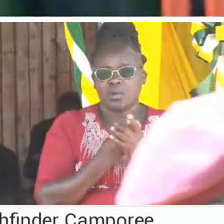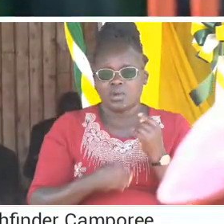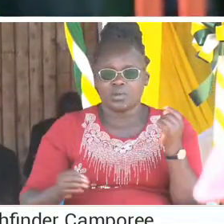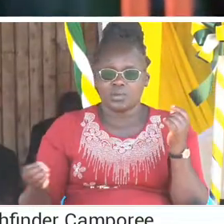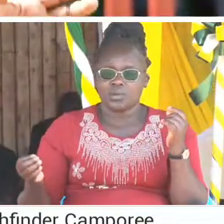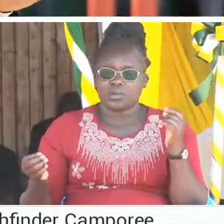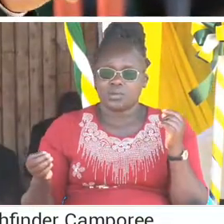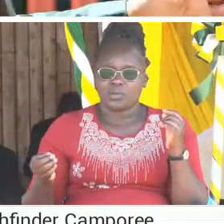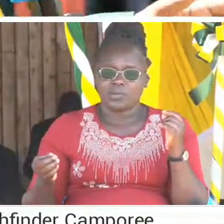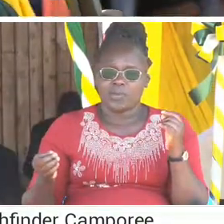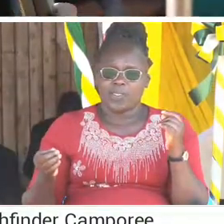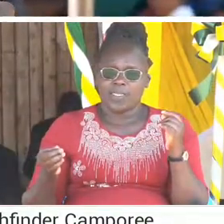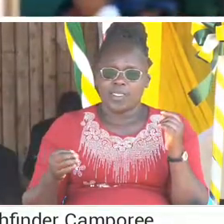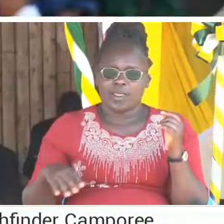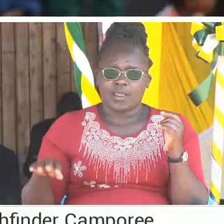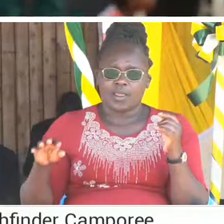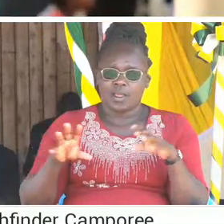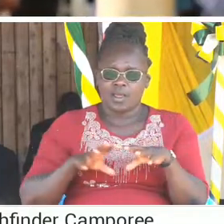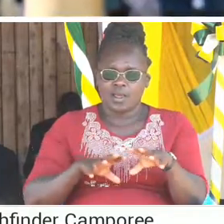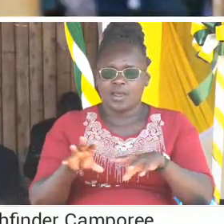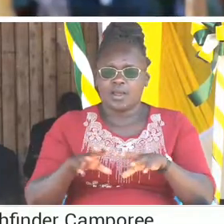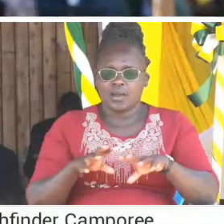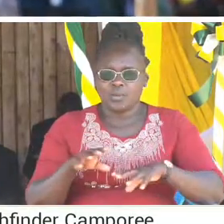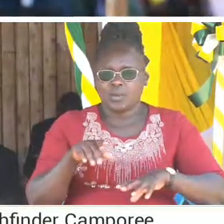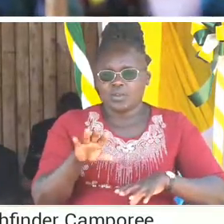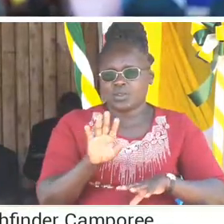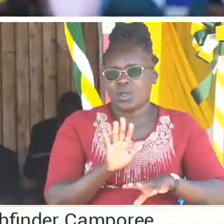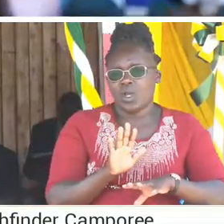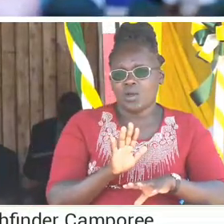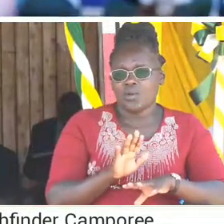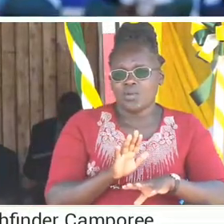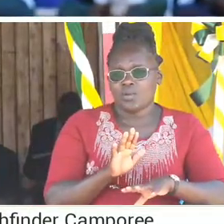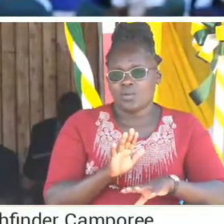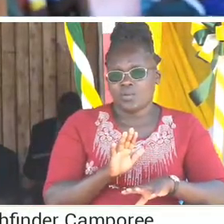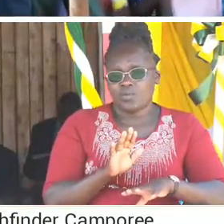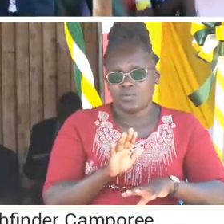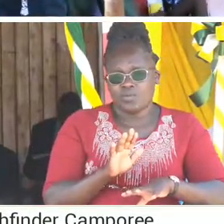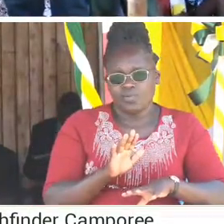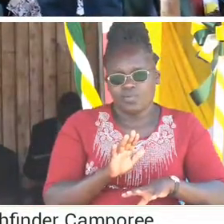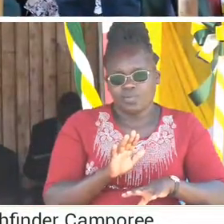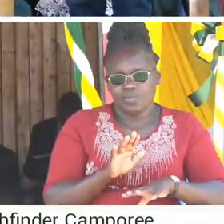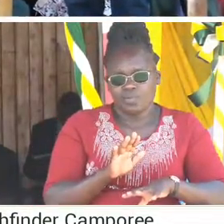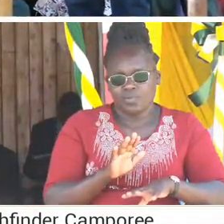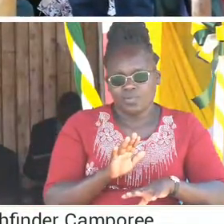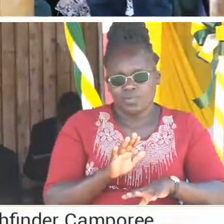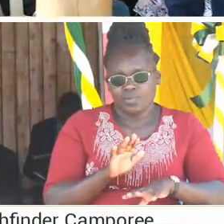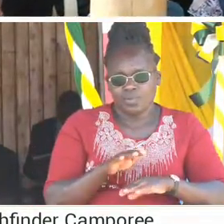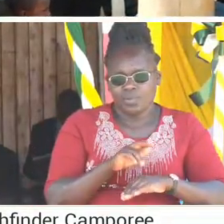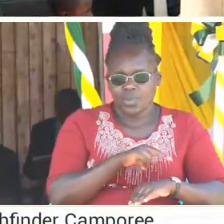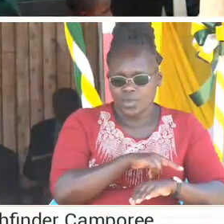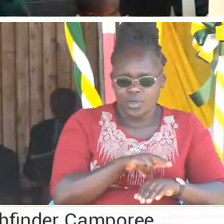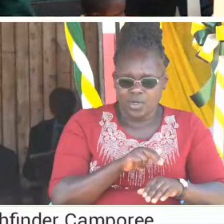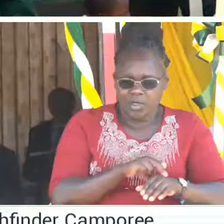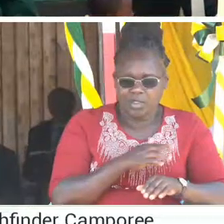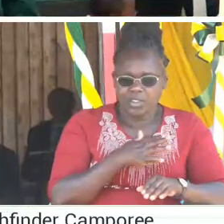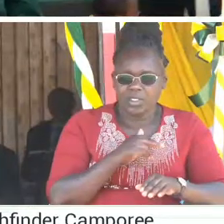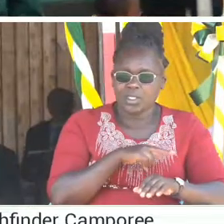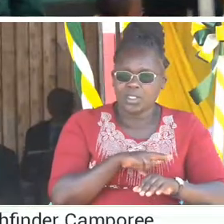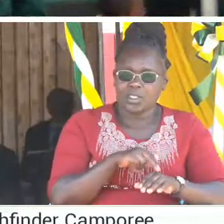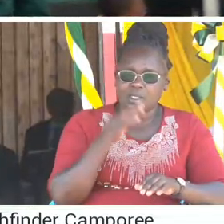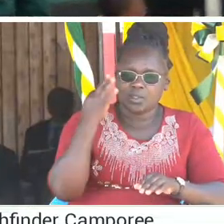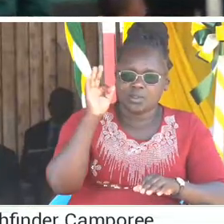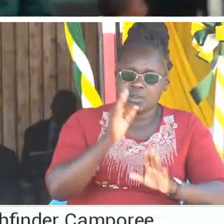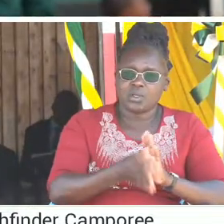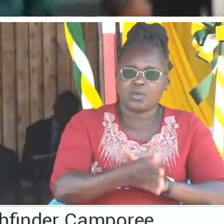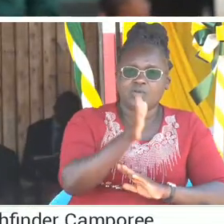mifugo. Na mifugo. Na uzao wa nchi yako. Na uzao wa nchi yako. Katika nchi ya Bwana. aliyowapia baba zako kwamba